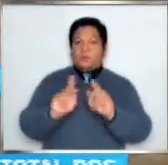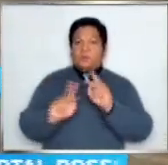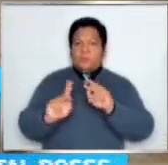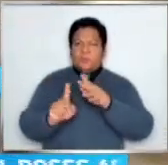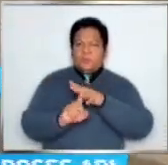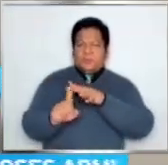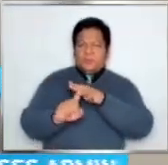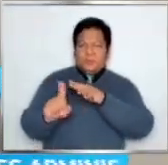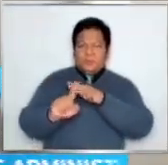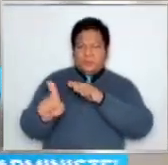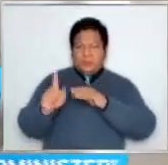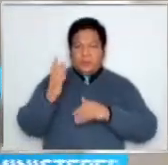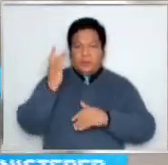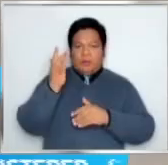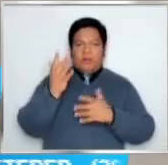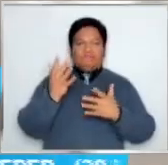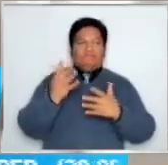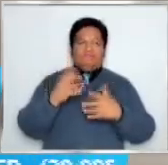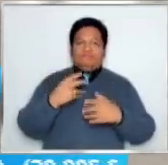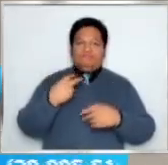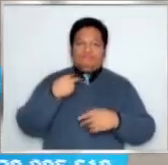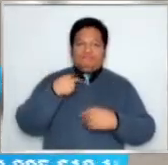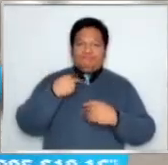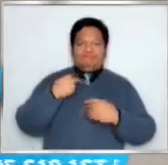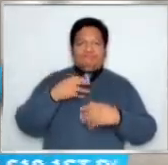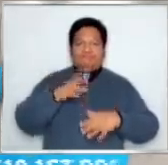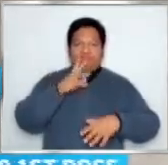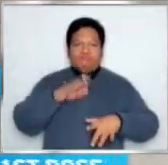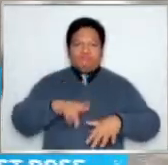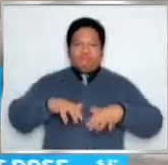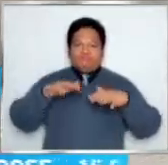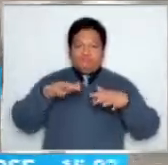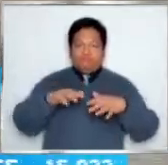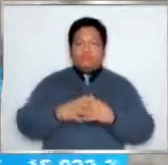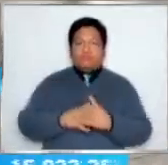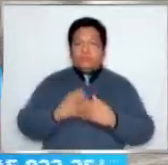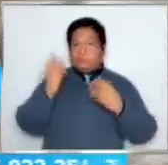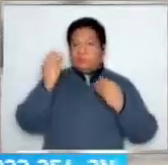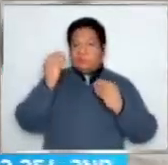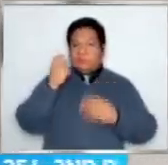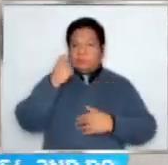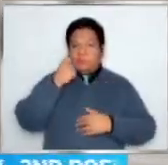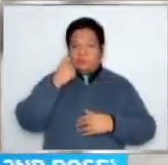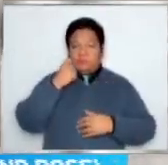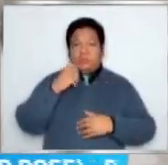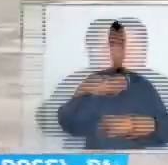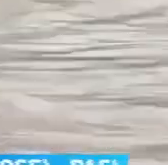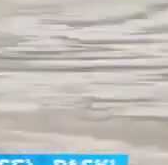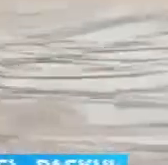mga sasakyan. Sa huling ulat, 8 beses na pong naglandfall ang bagyong Julina.